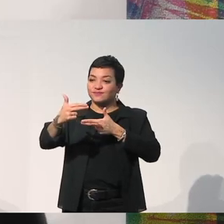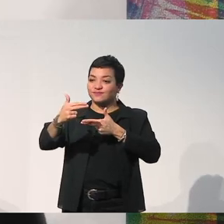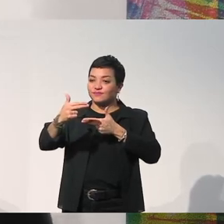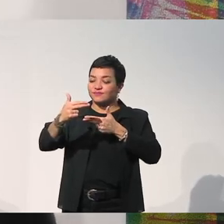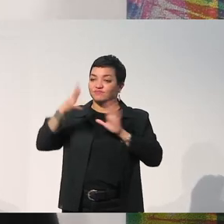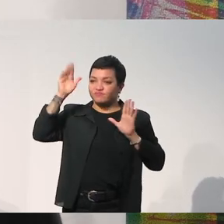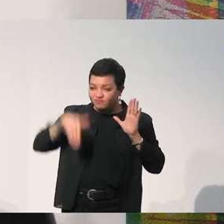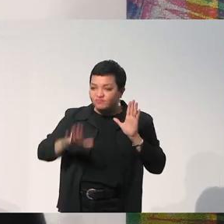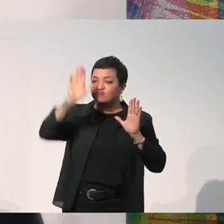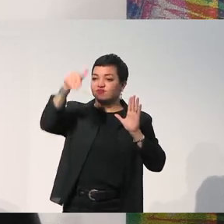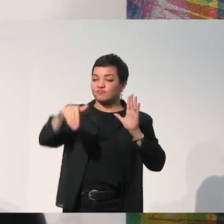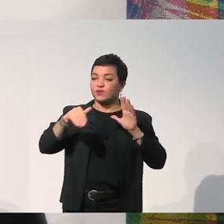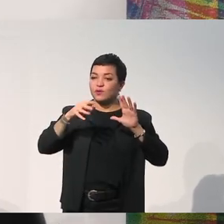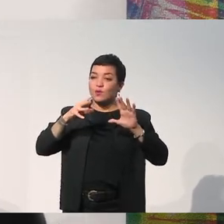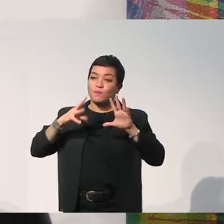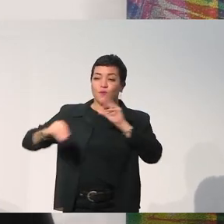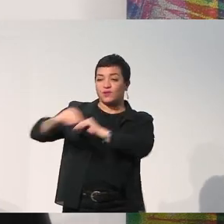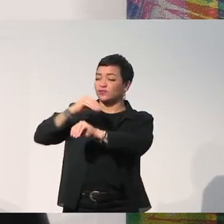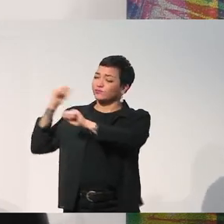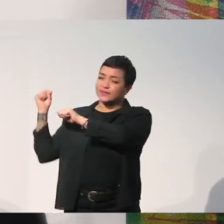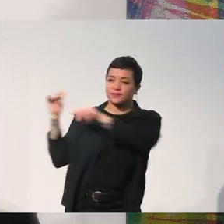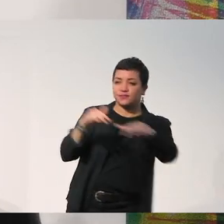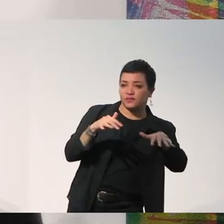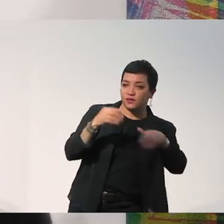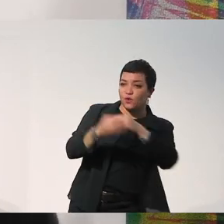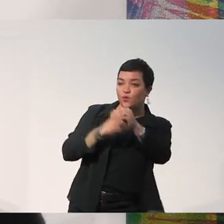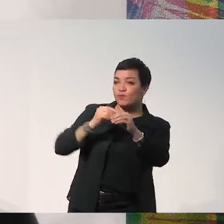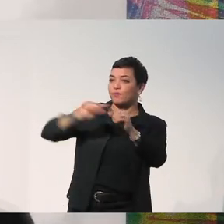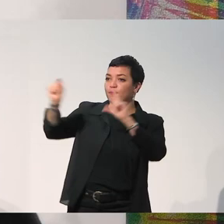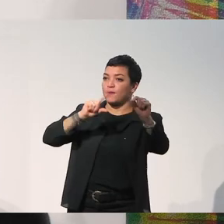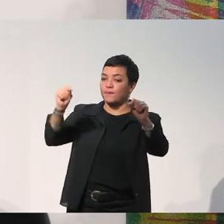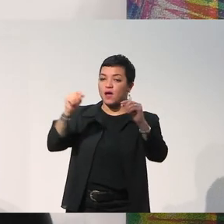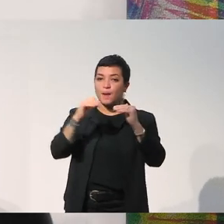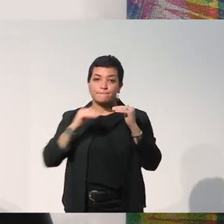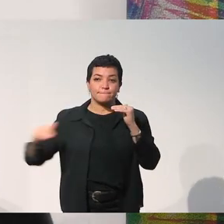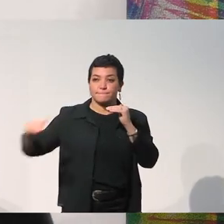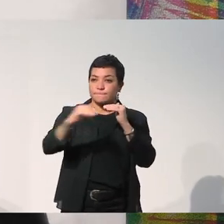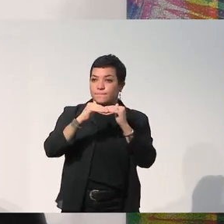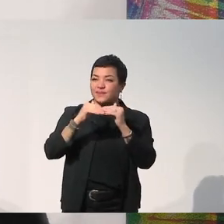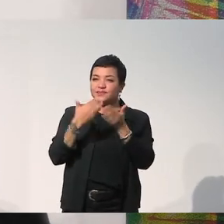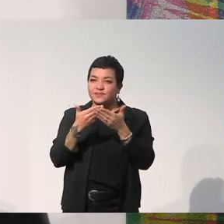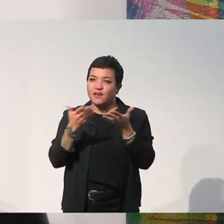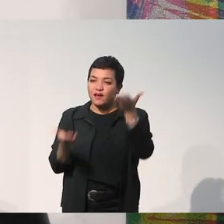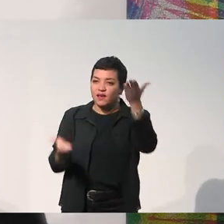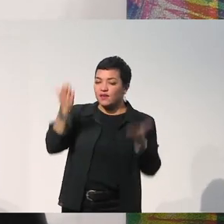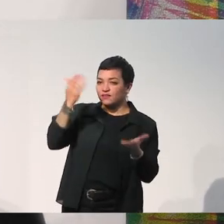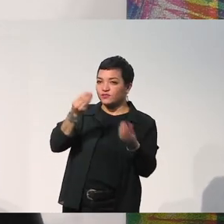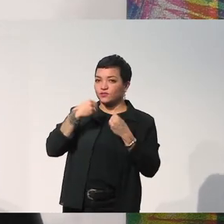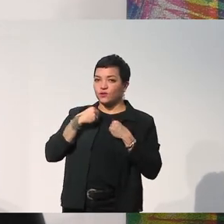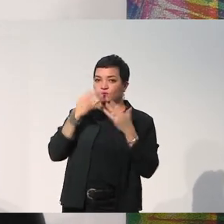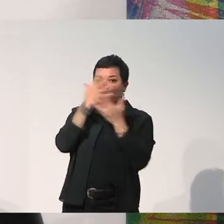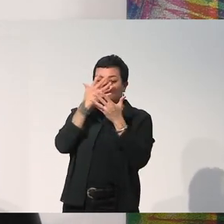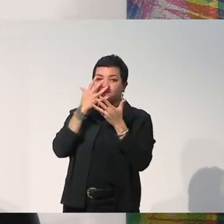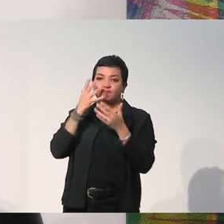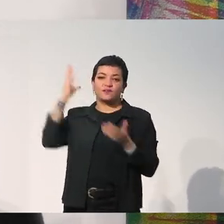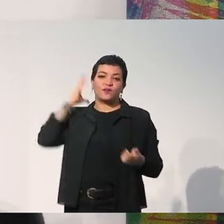de peuplement, presque, et les périodes de désert. Et cette frontière-là était quelque chose qui m'avait beaucoup troublé à l'époque et